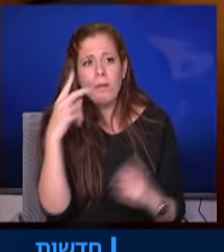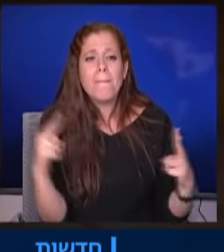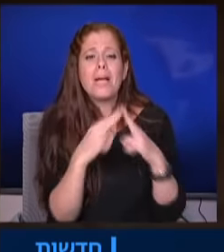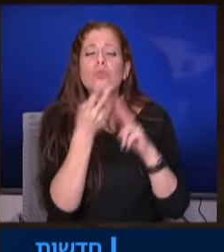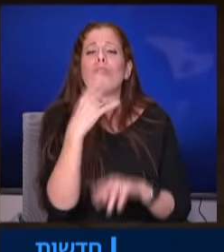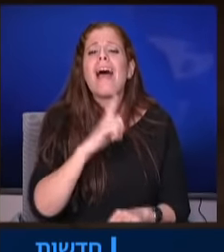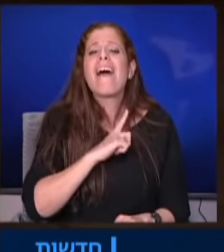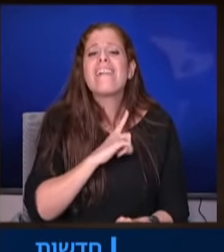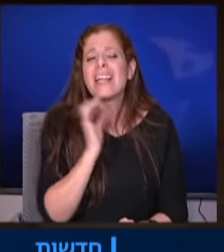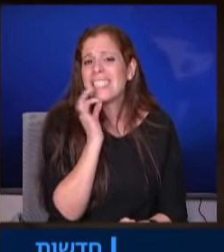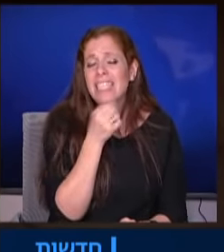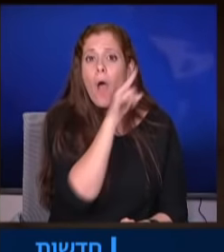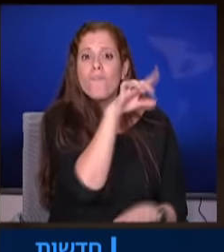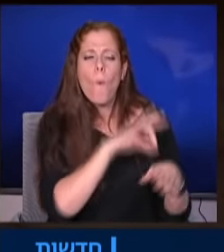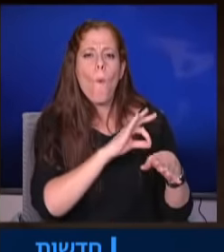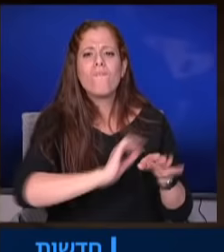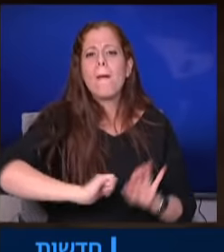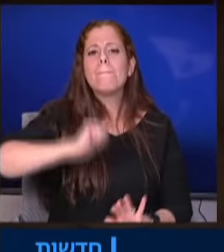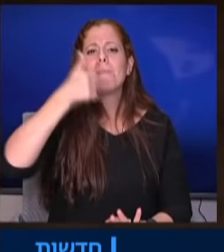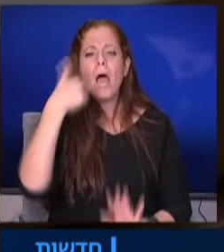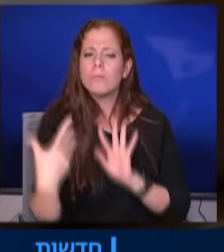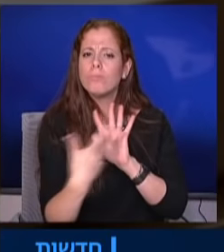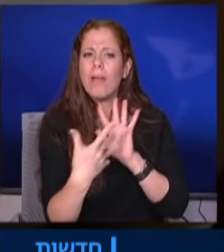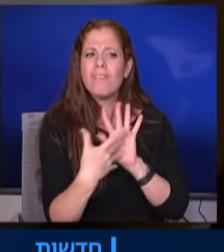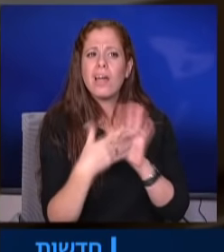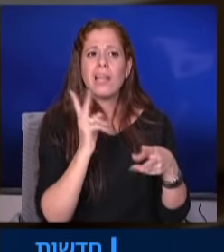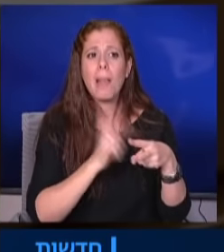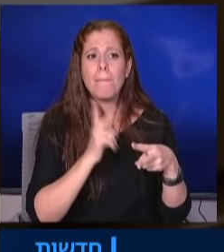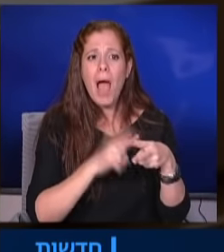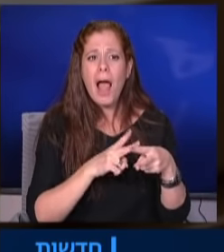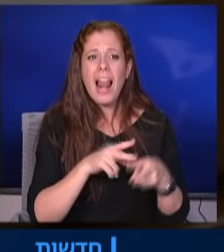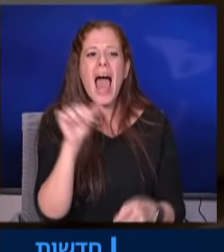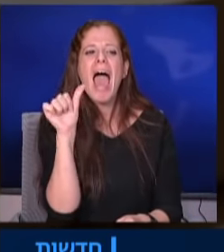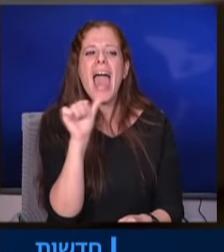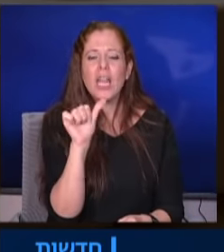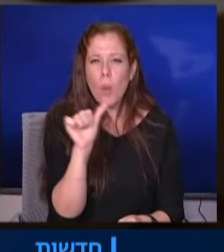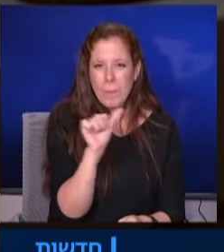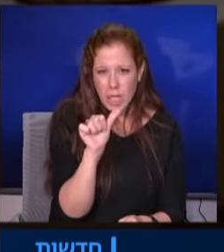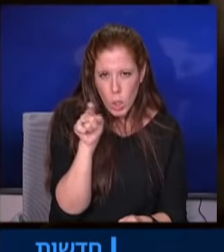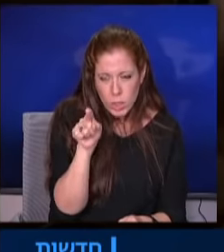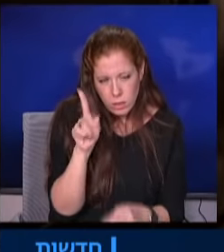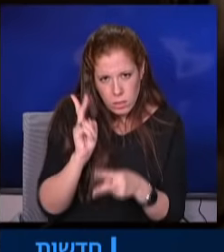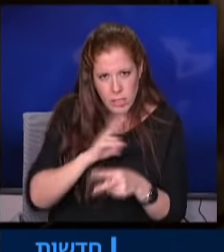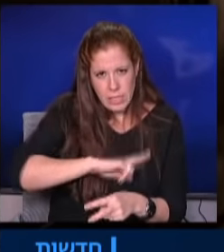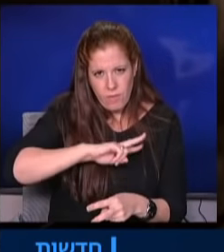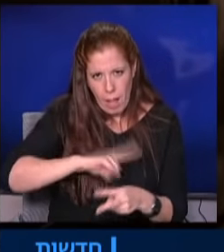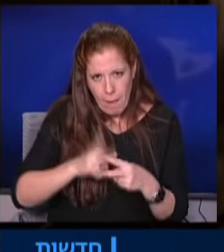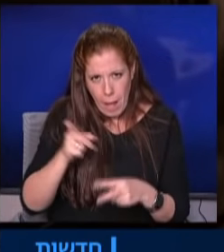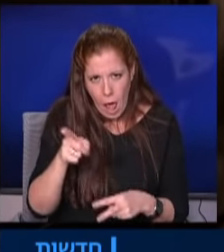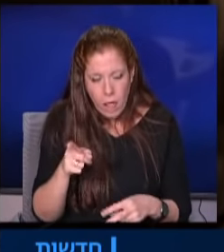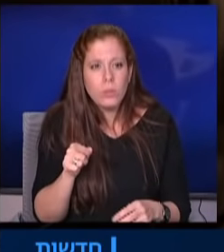צעירה, והוא רופא בכיר שמאבחן את המחלה הכרונית אנדומטריוזיס שסבלה ממנה. היה מפגש